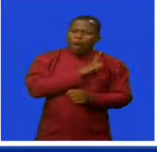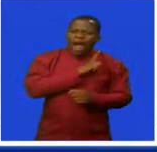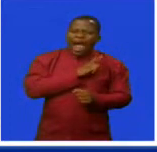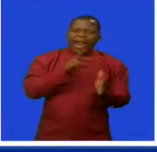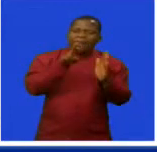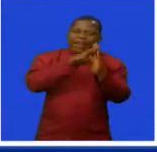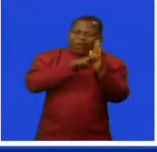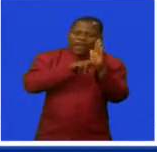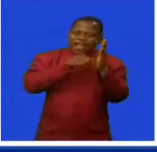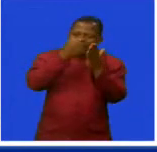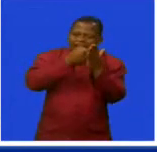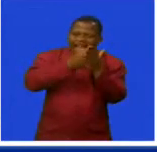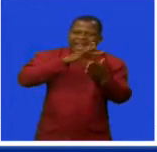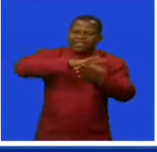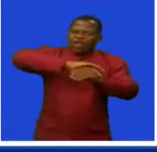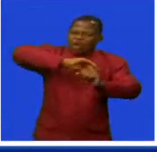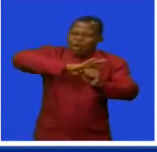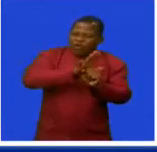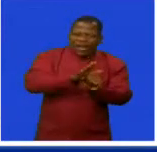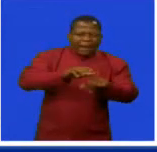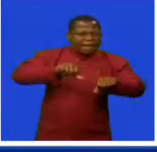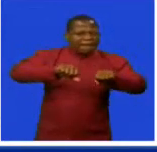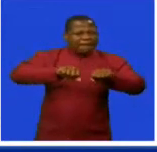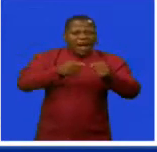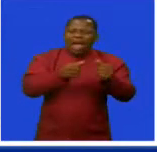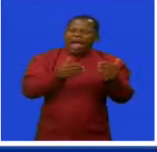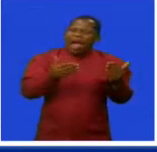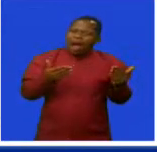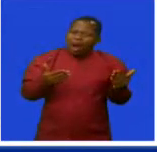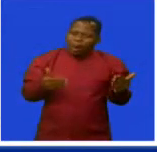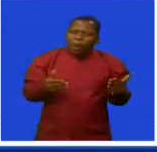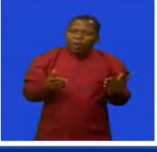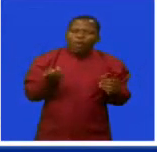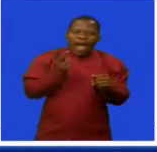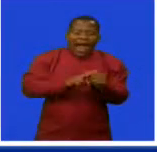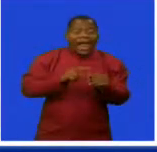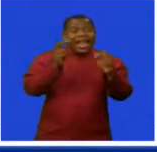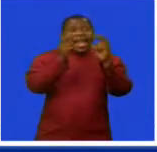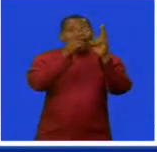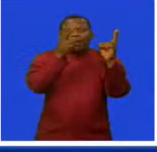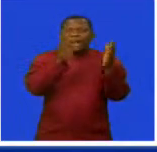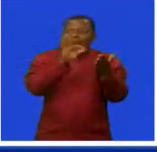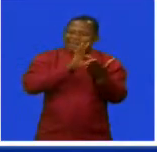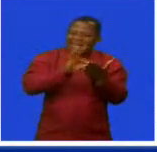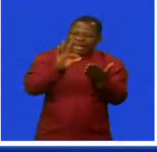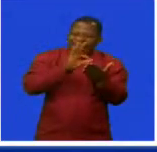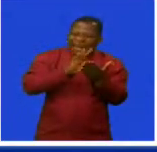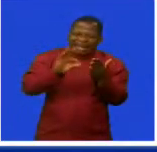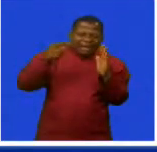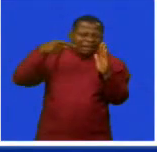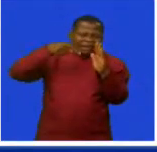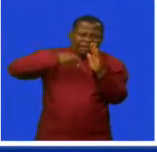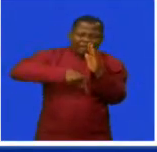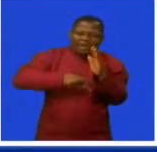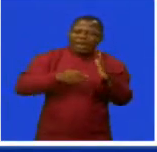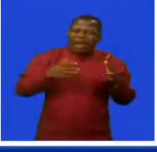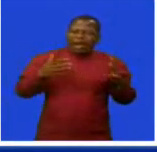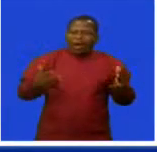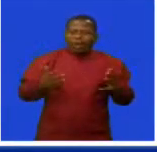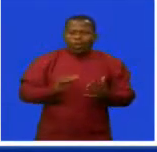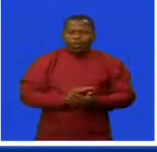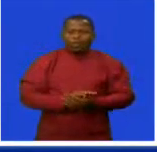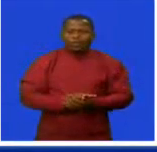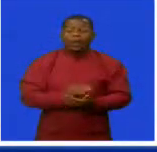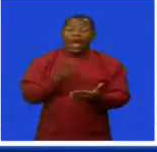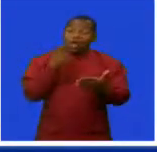kwemkhuhlane i-COVID-19 netekuhlandeka leliphansi ngayo. Titolo letilishumi nemfica divaliwe ngemuva